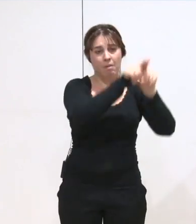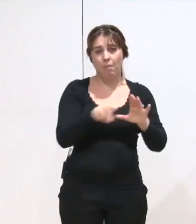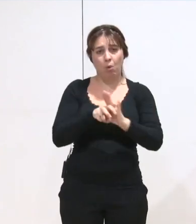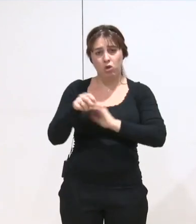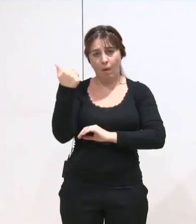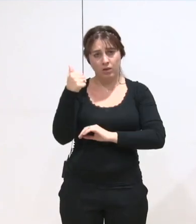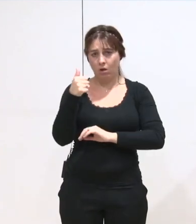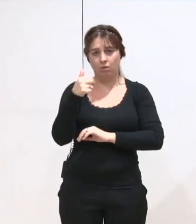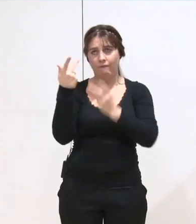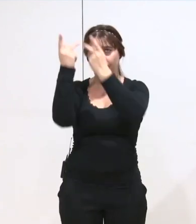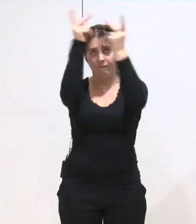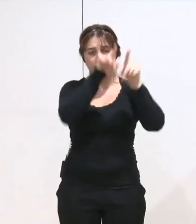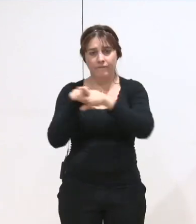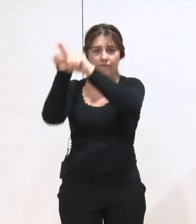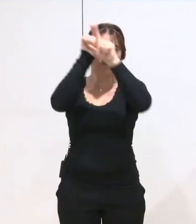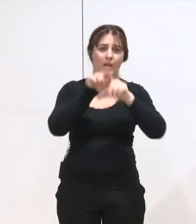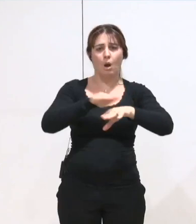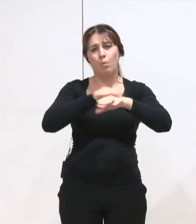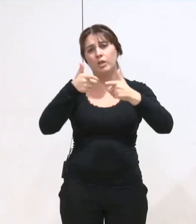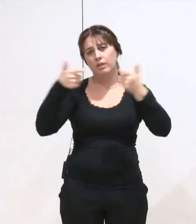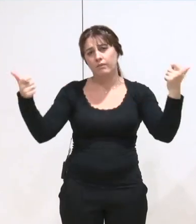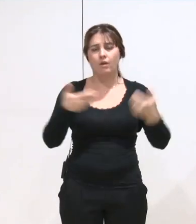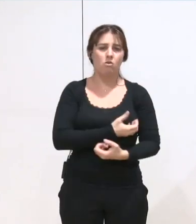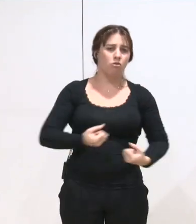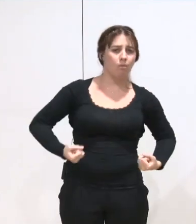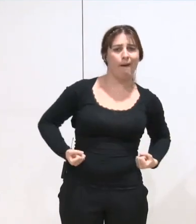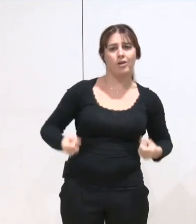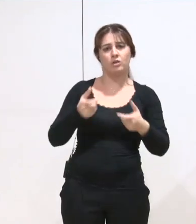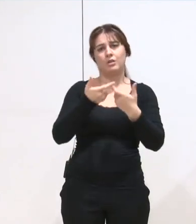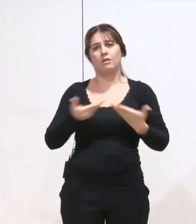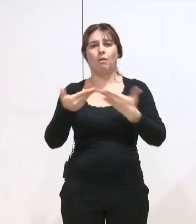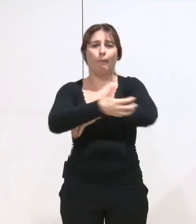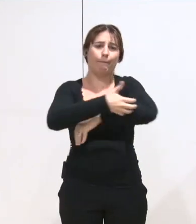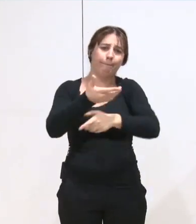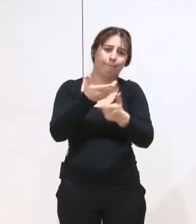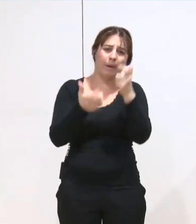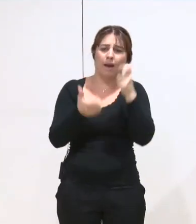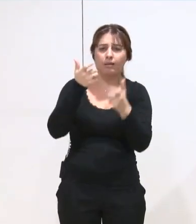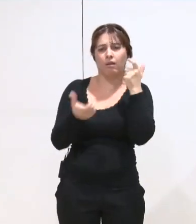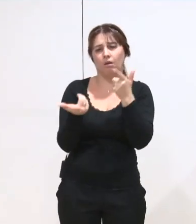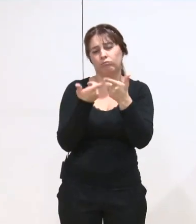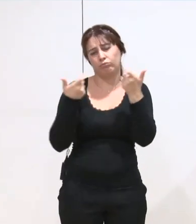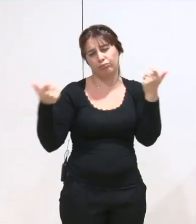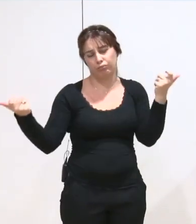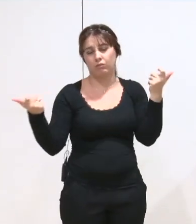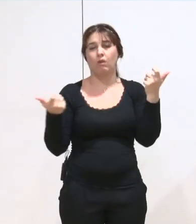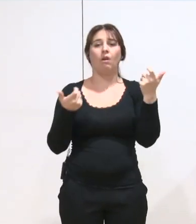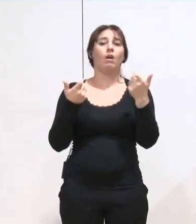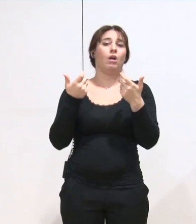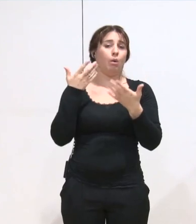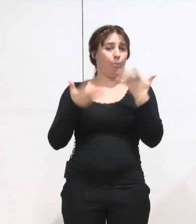multiples, chômage, précarité, etc. Bref, que la responsabilité est à chercher avant ou